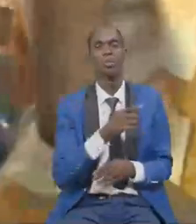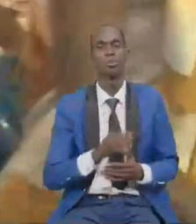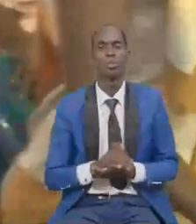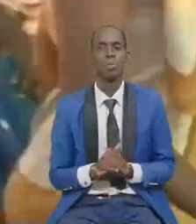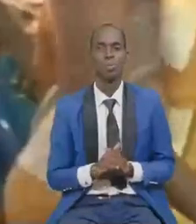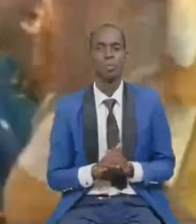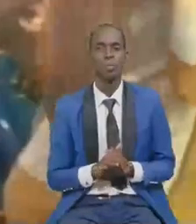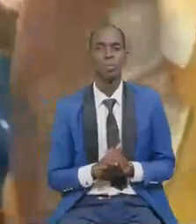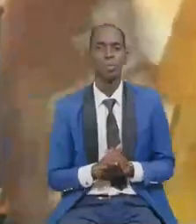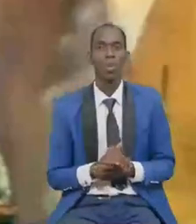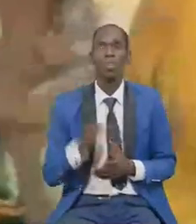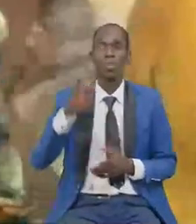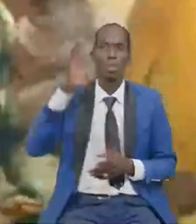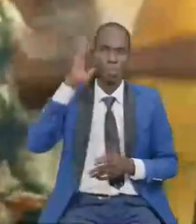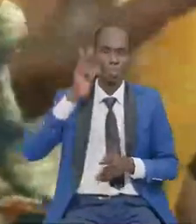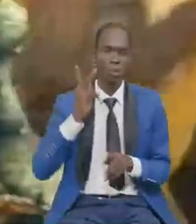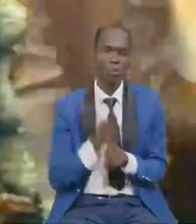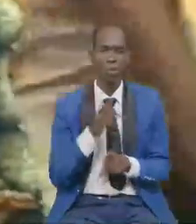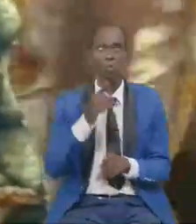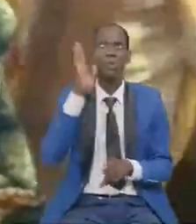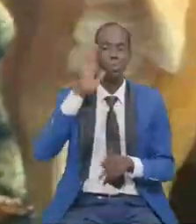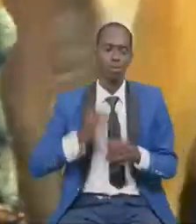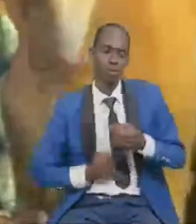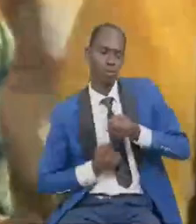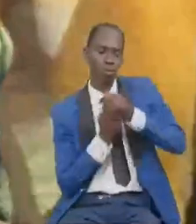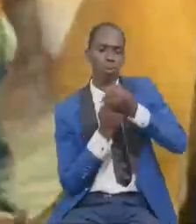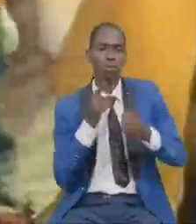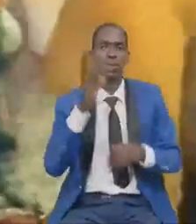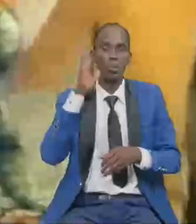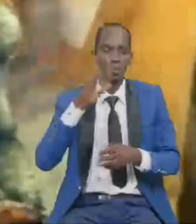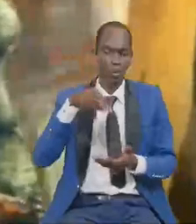Il va te soutenir. Il va te soutenir. Il sera à tes côtés.